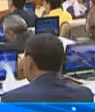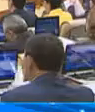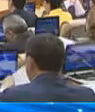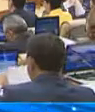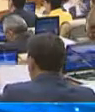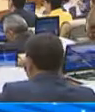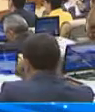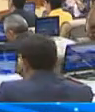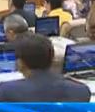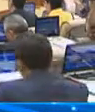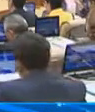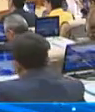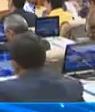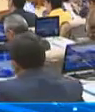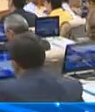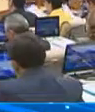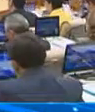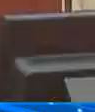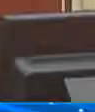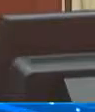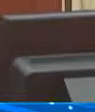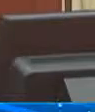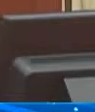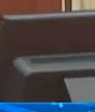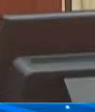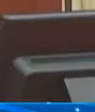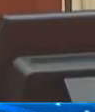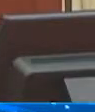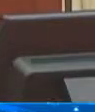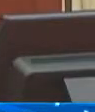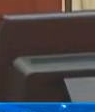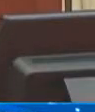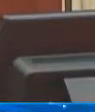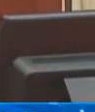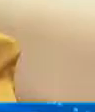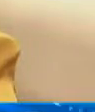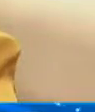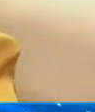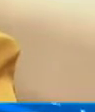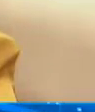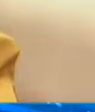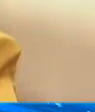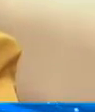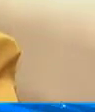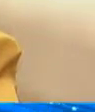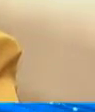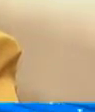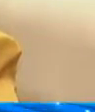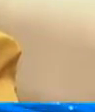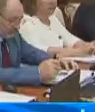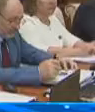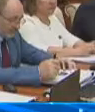ұтамыз, бизнес мұндай жауапкершілікке қаншалықты дайын? Депутаттарды сан сауал алаңдатады әрине. Мемлекеттік органдардың уақыты үнемделет, жұмыс